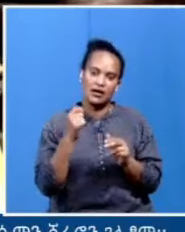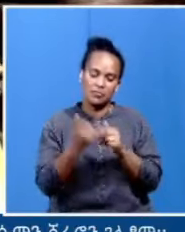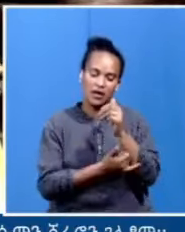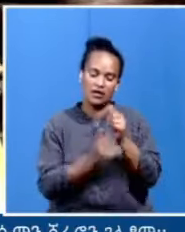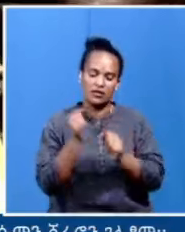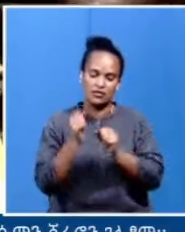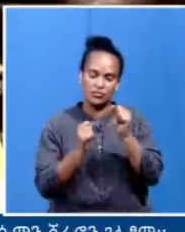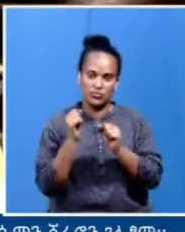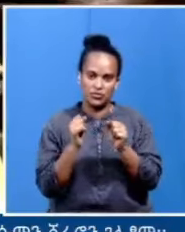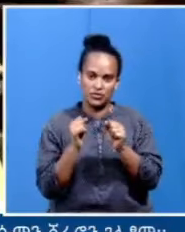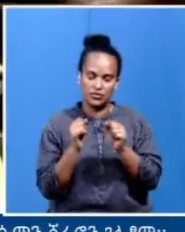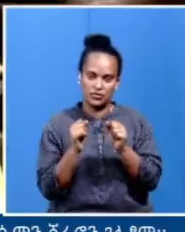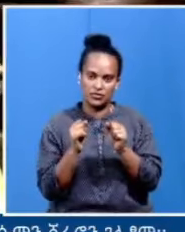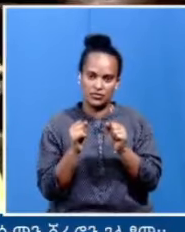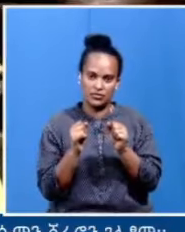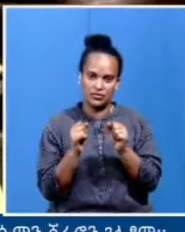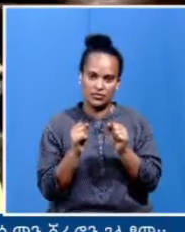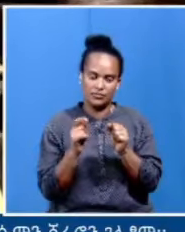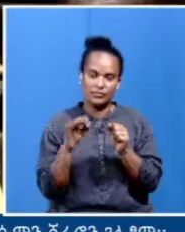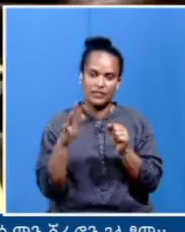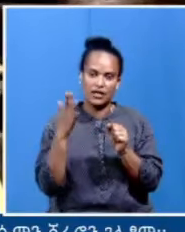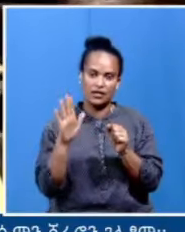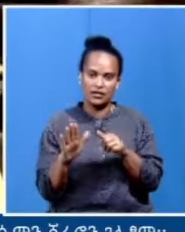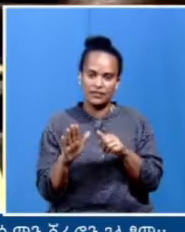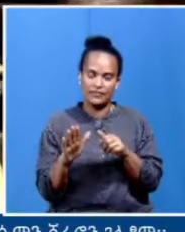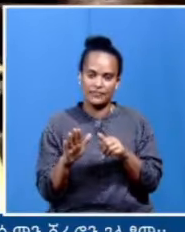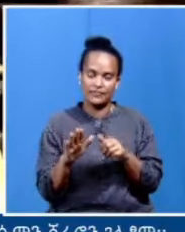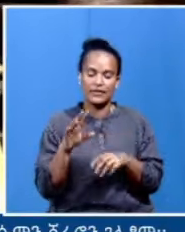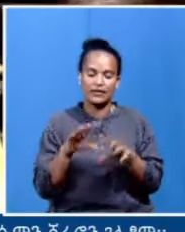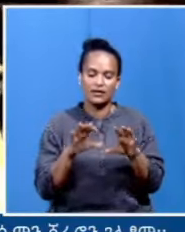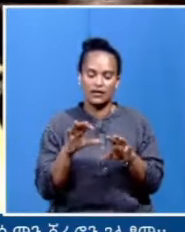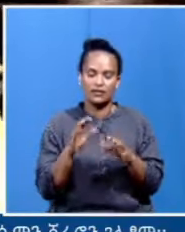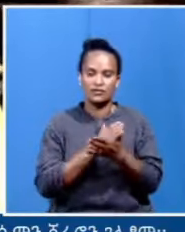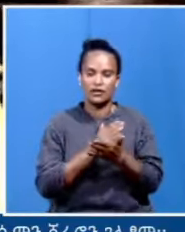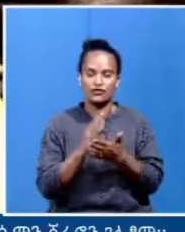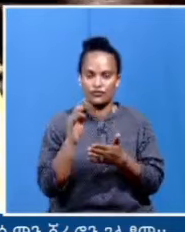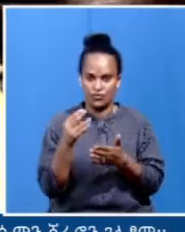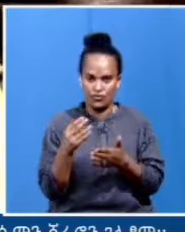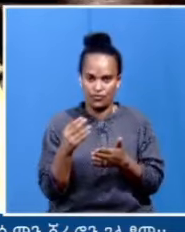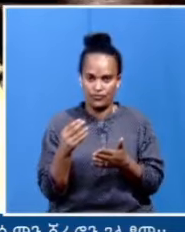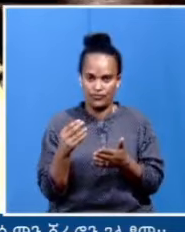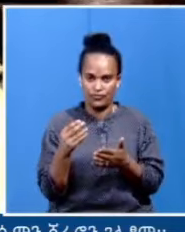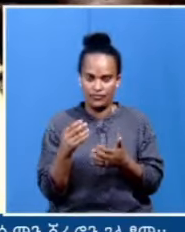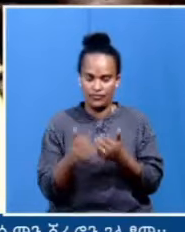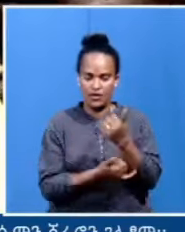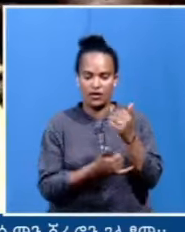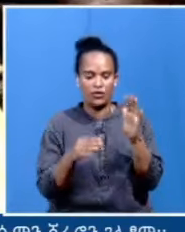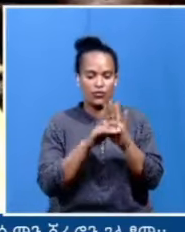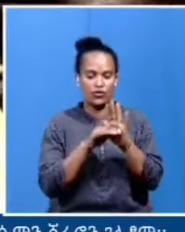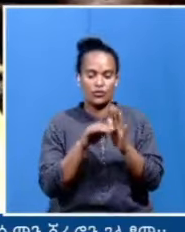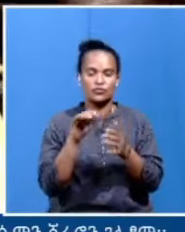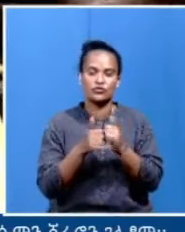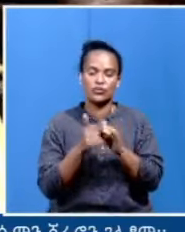ዝካየድ ስሩዕ ውድድር ከም ፕሪምየር ሊግ ዝካየድ ውድድር ክሳተፉ እሞ ሃገር ወኪሎም እውን